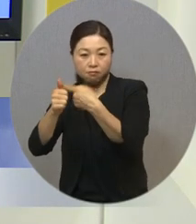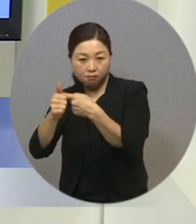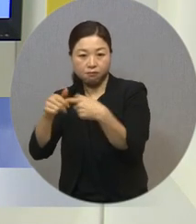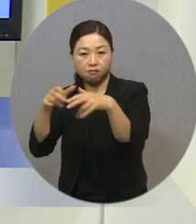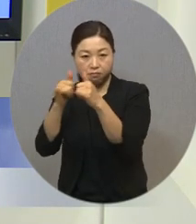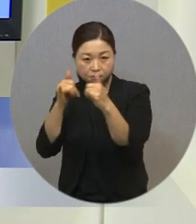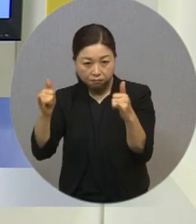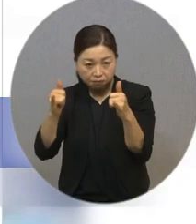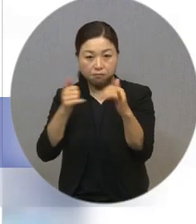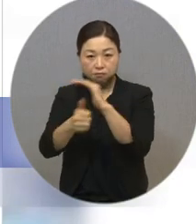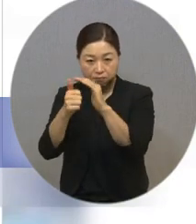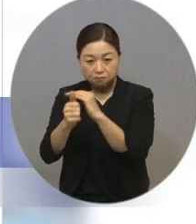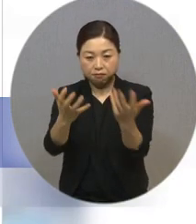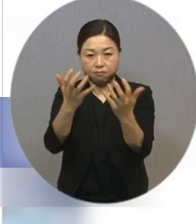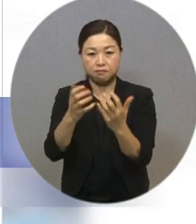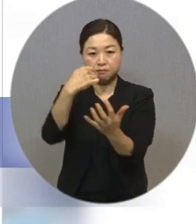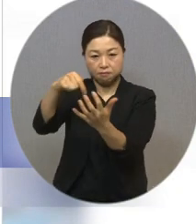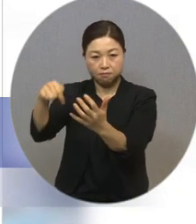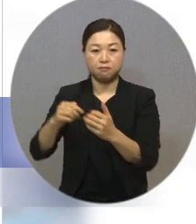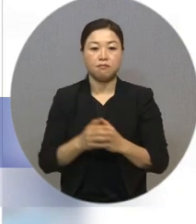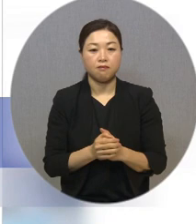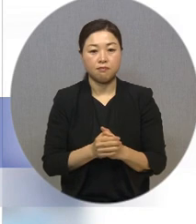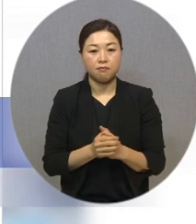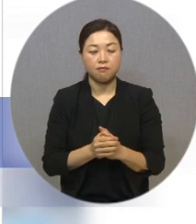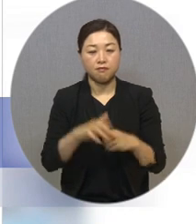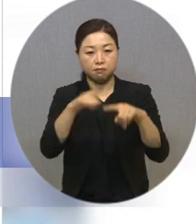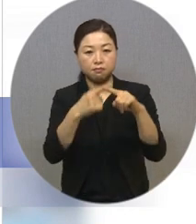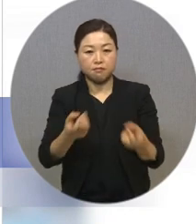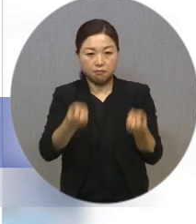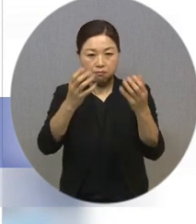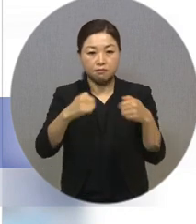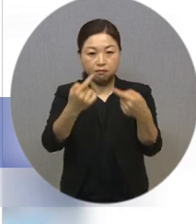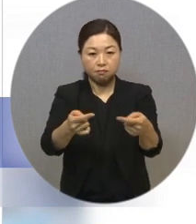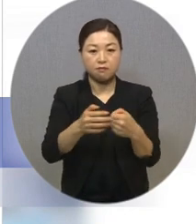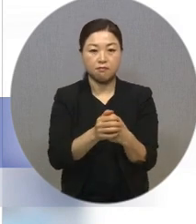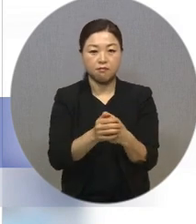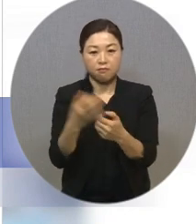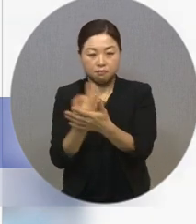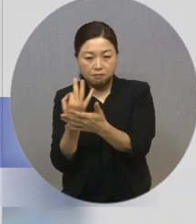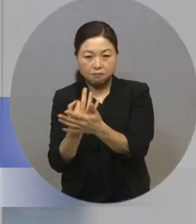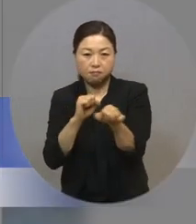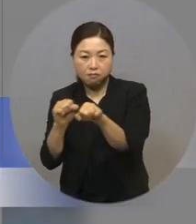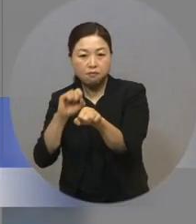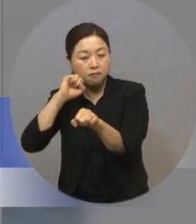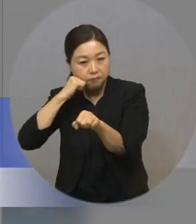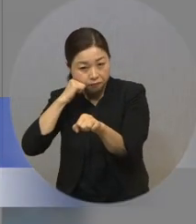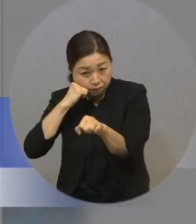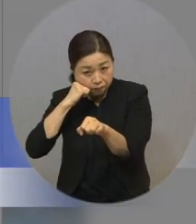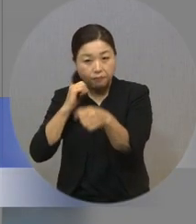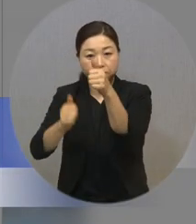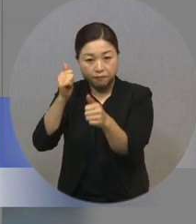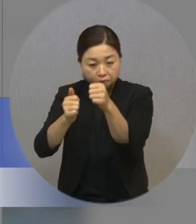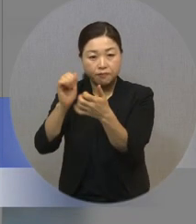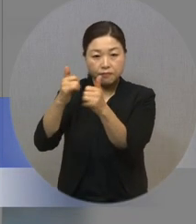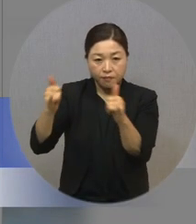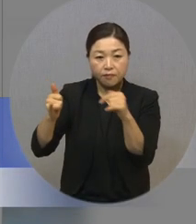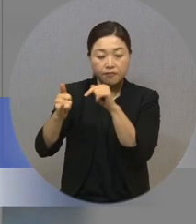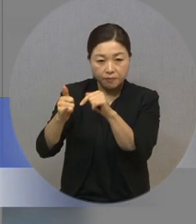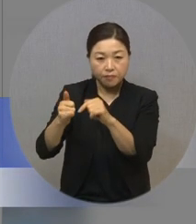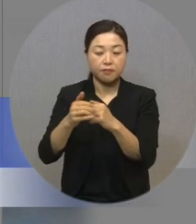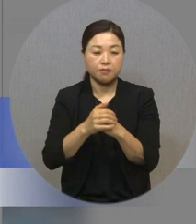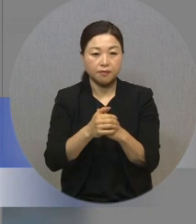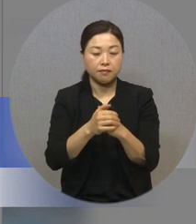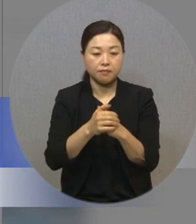교육을 실시했습니다 이번 교육은 대회 참가로 금융 활동 병행이 어려운 경기인 건전한 금융 생활을